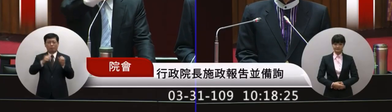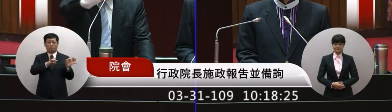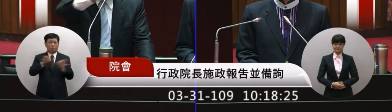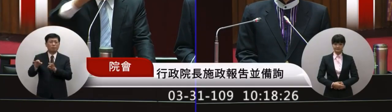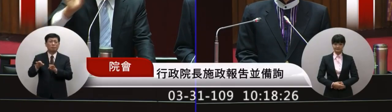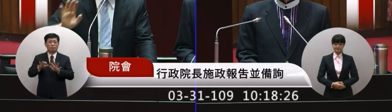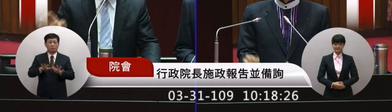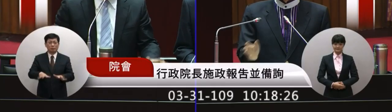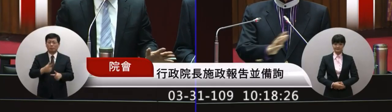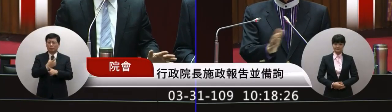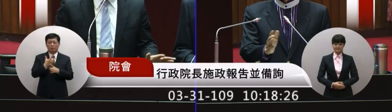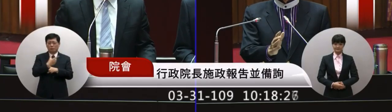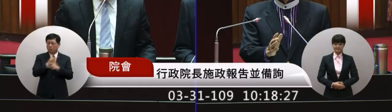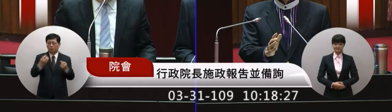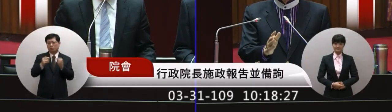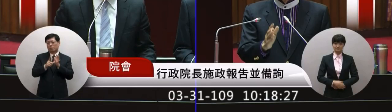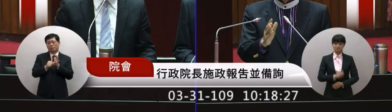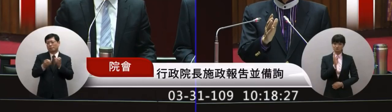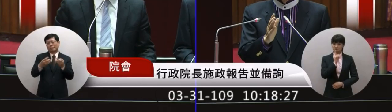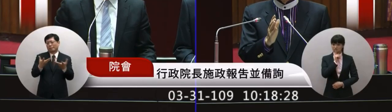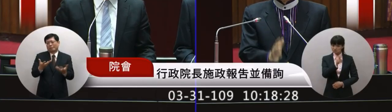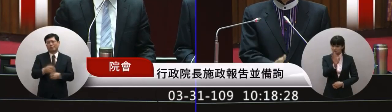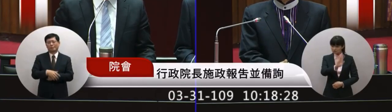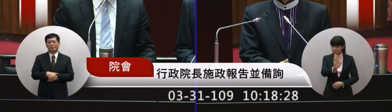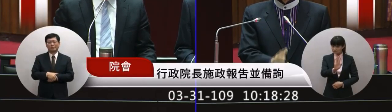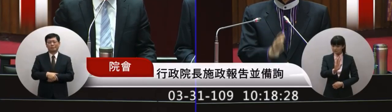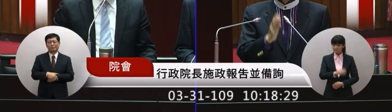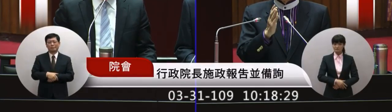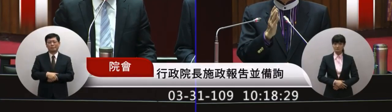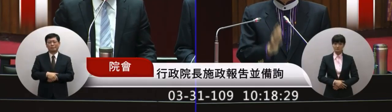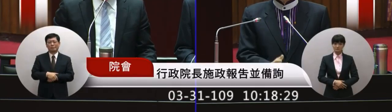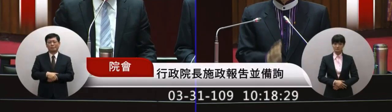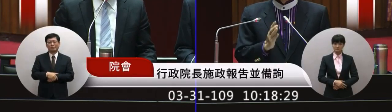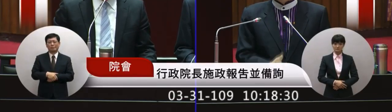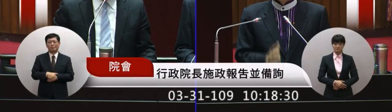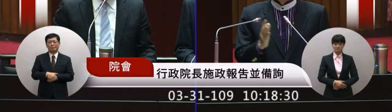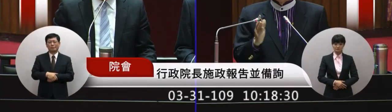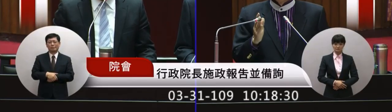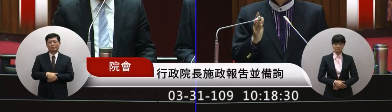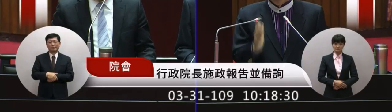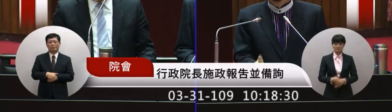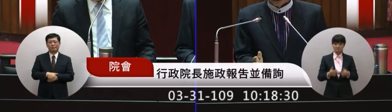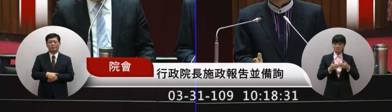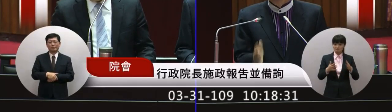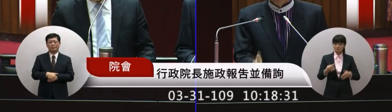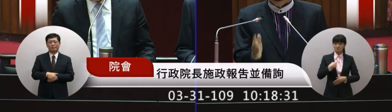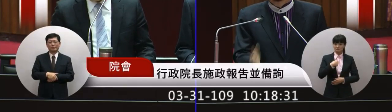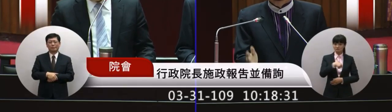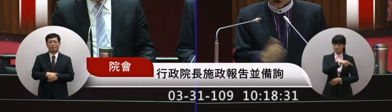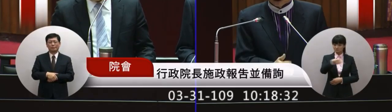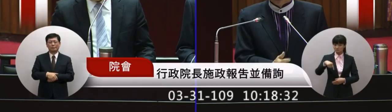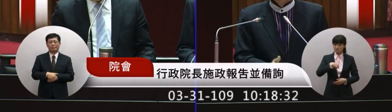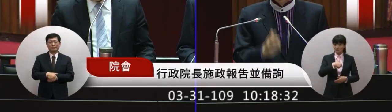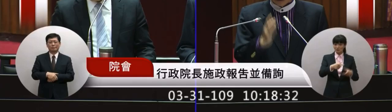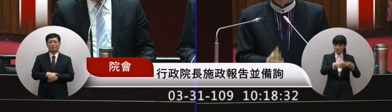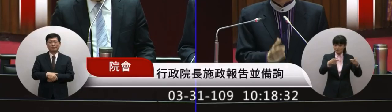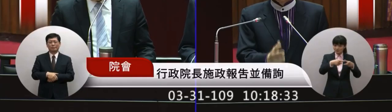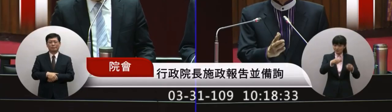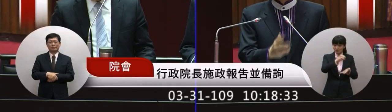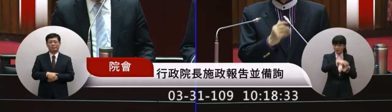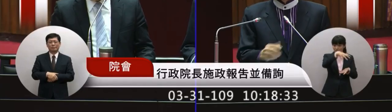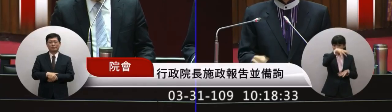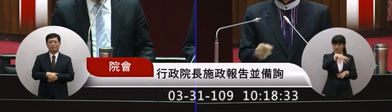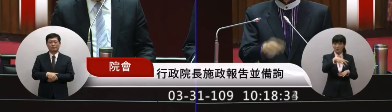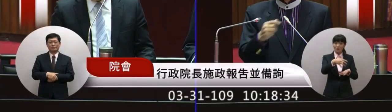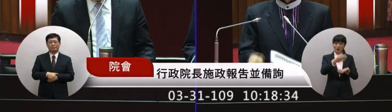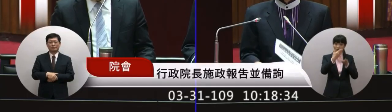啊，所以真拢无。 哎，免讲啦， 对啦。 啊，会不会说要我们开放何时日本何时进口才能